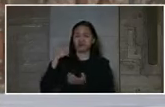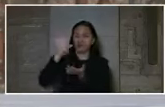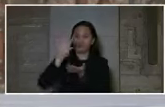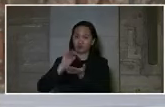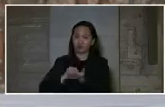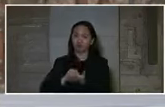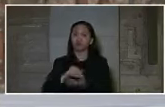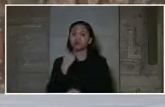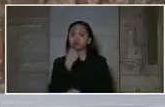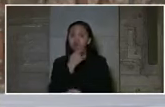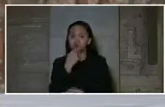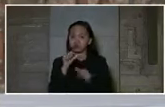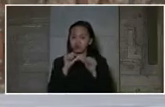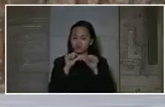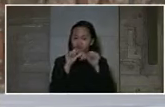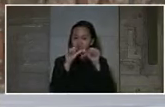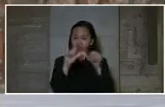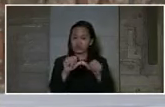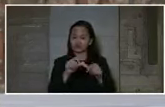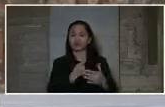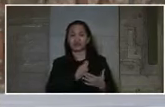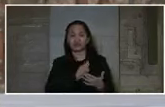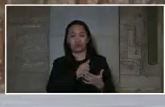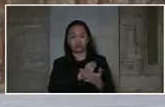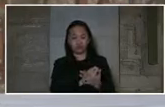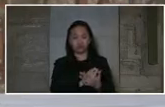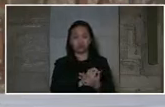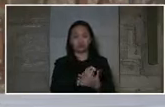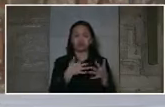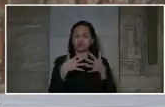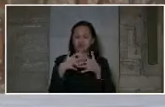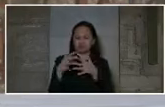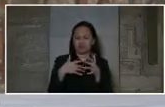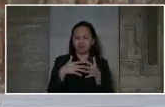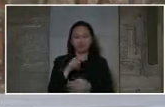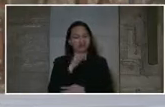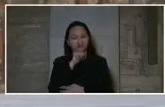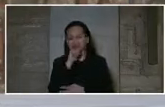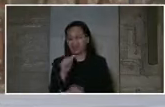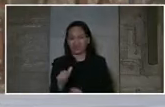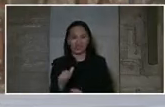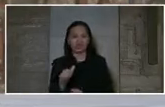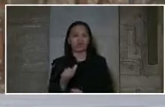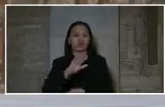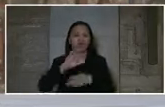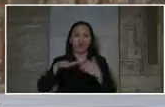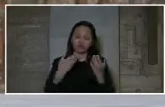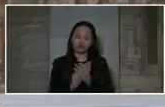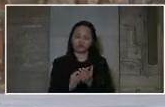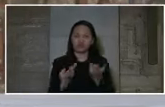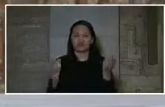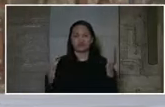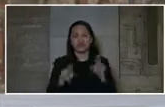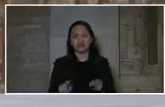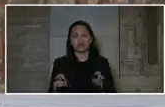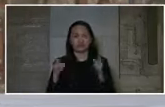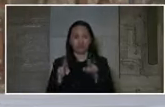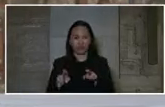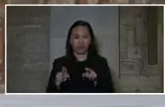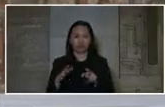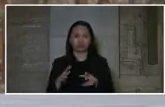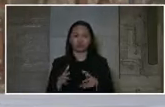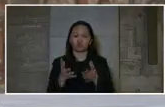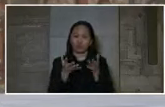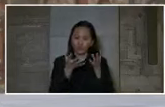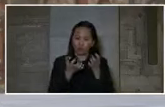na patuloy na nagtitiwala kahit hindi lahat ng nangyayari sa kanya ay ayon sa